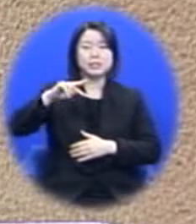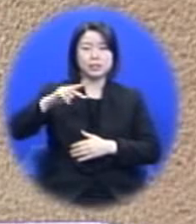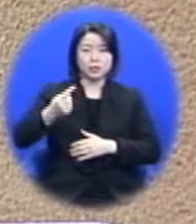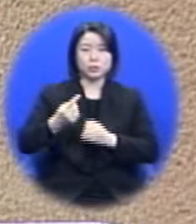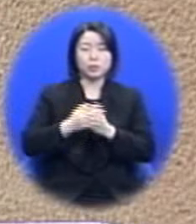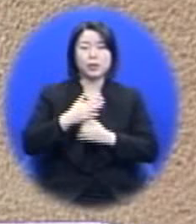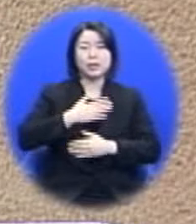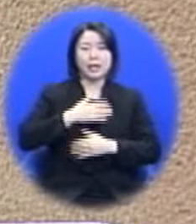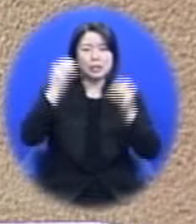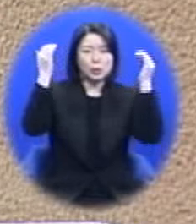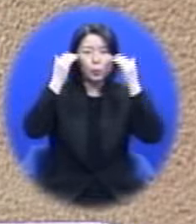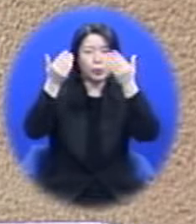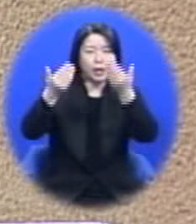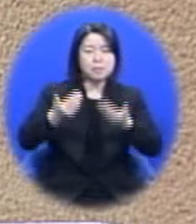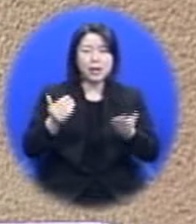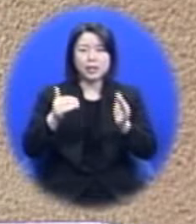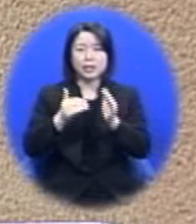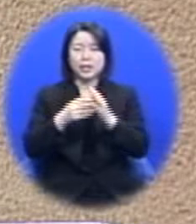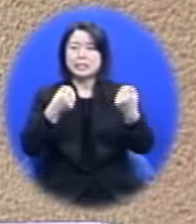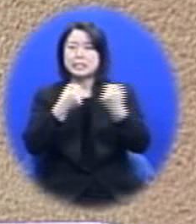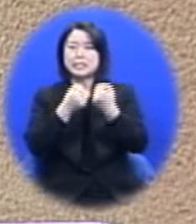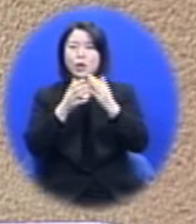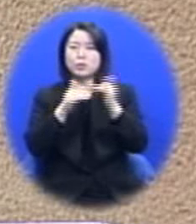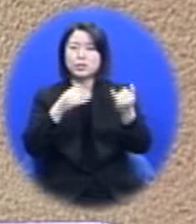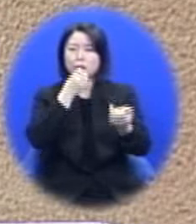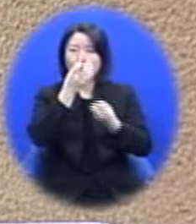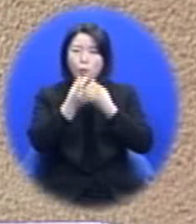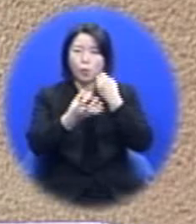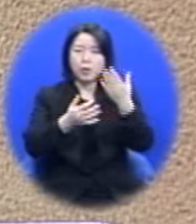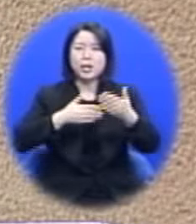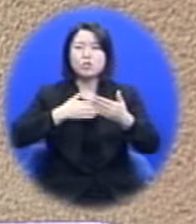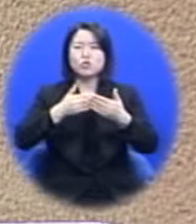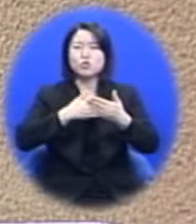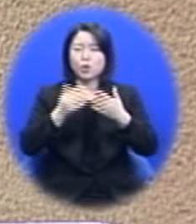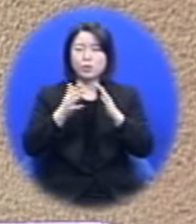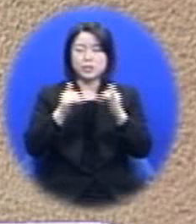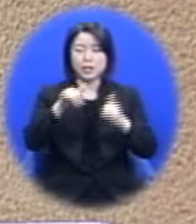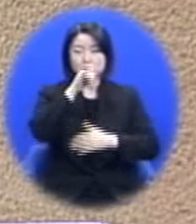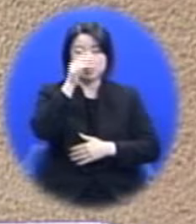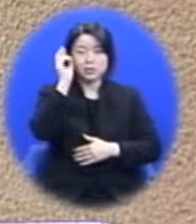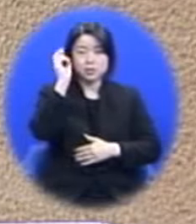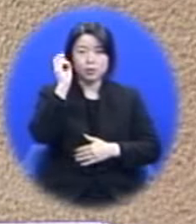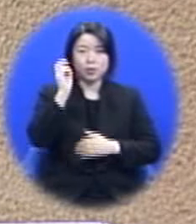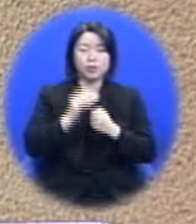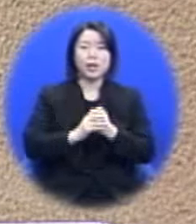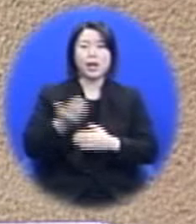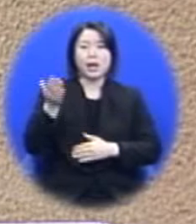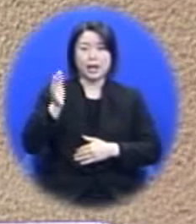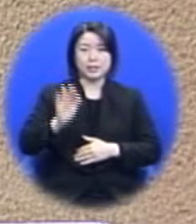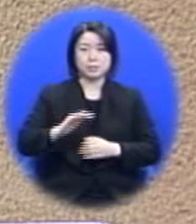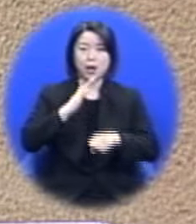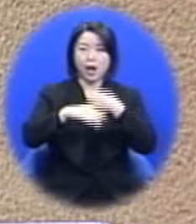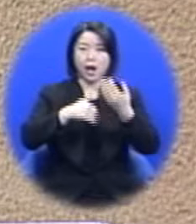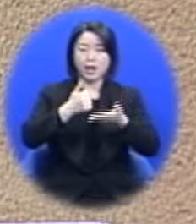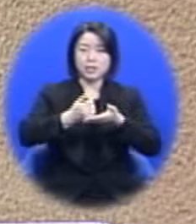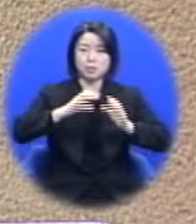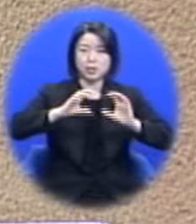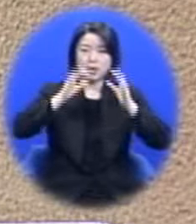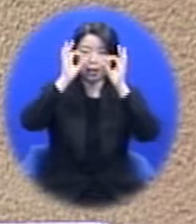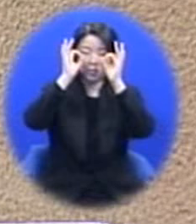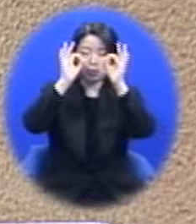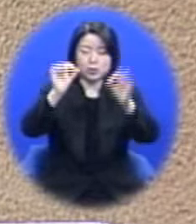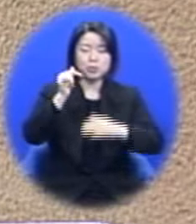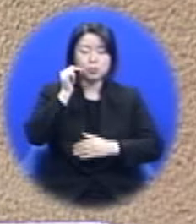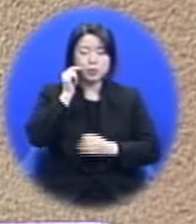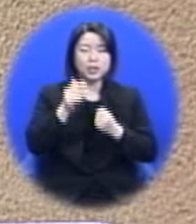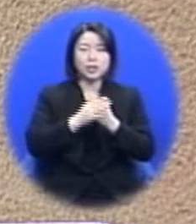나는 고난받기까지 싸우는 사람이라고 이런 고백을 하기가 두려운 분이 있으실 거예요. 그런데 하나님의 나라를 보지 못해서